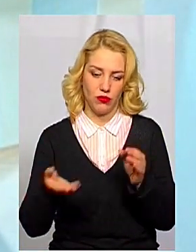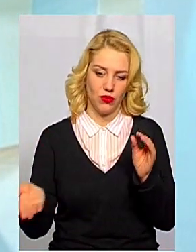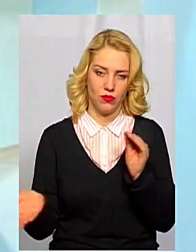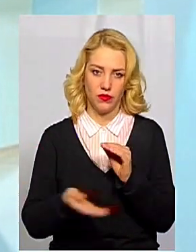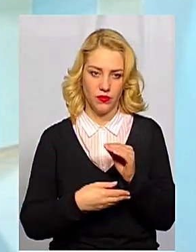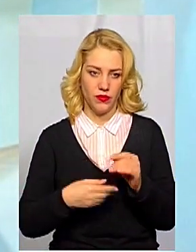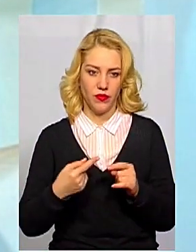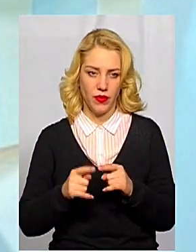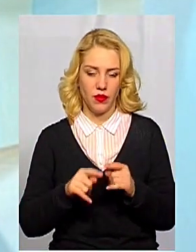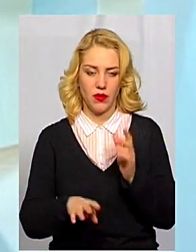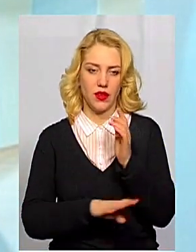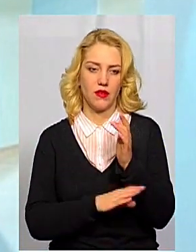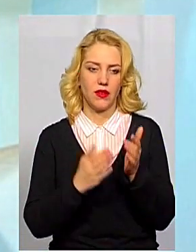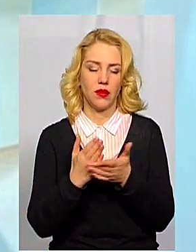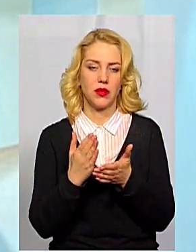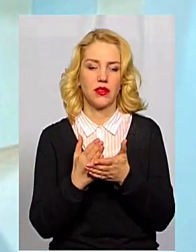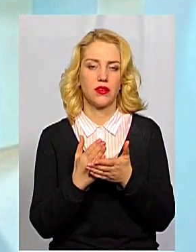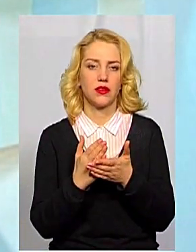є категорії дерев, які там